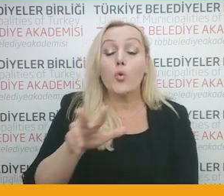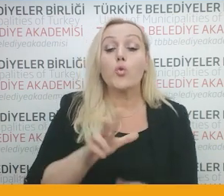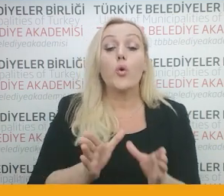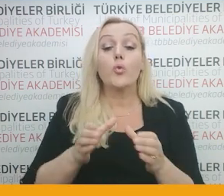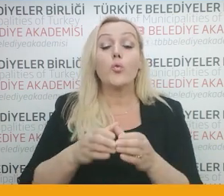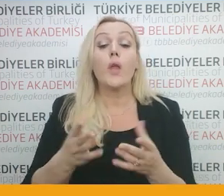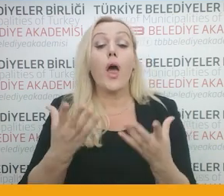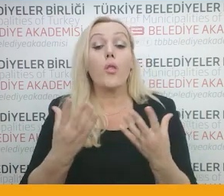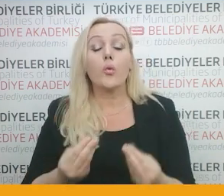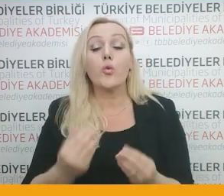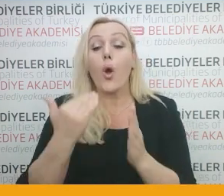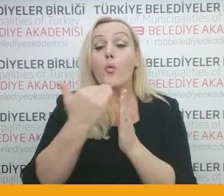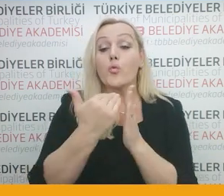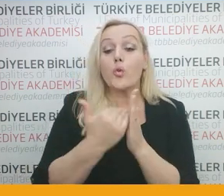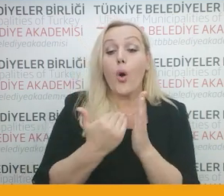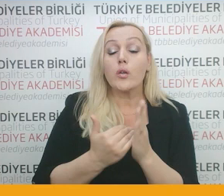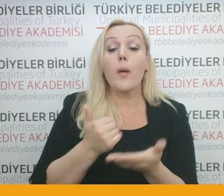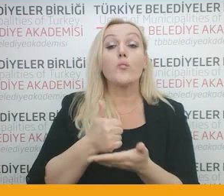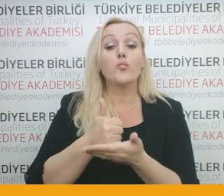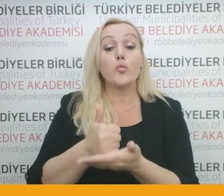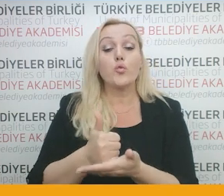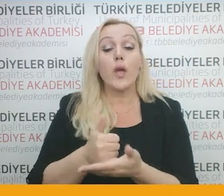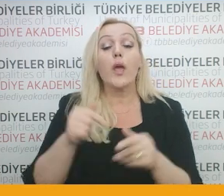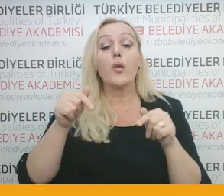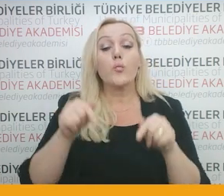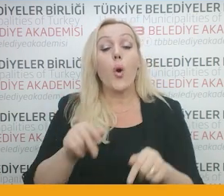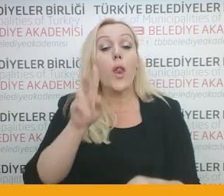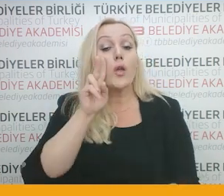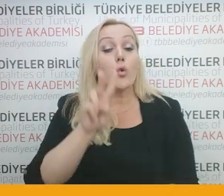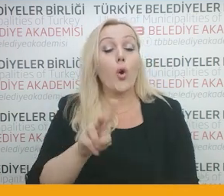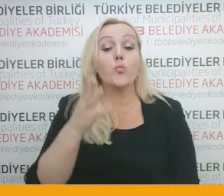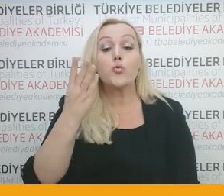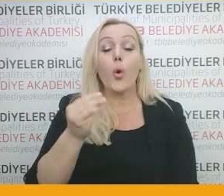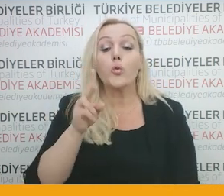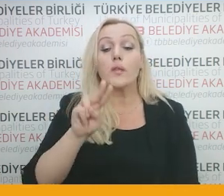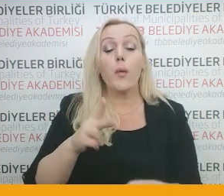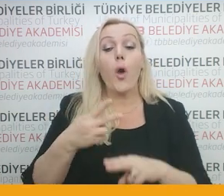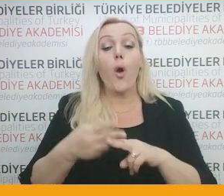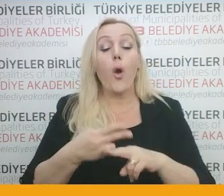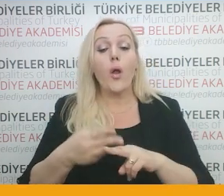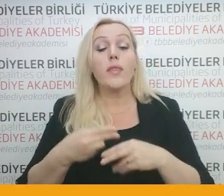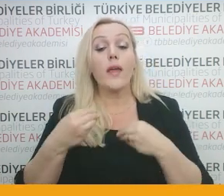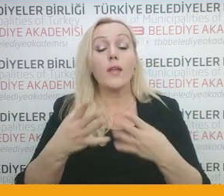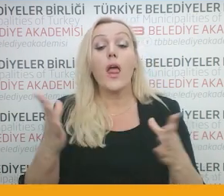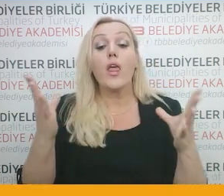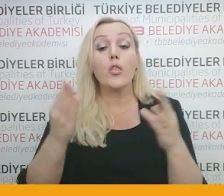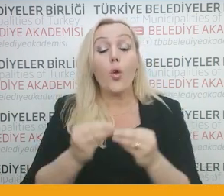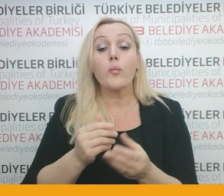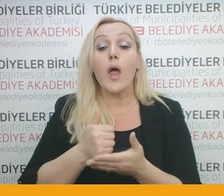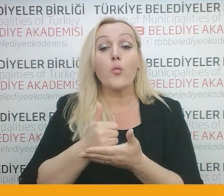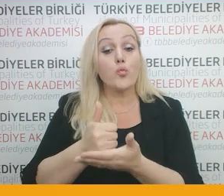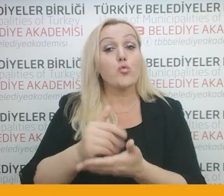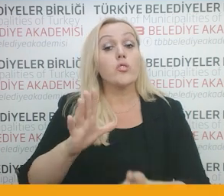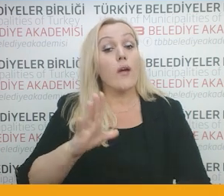oluşuyor bu. Program bütçeyi bu şekilde görselde de gördüğünüz gibi örneklendirebiliriz. Bir toplam bütçemiz var. Bu